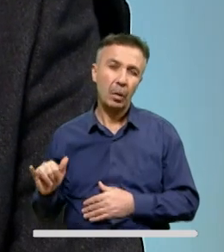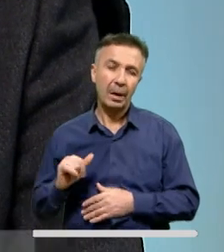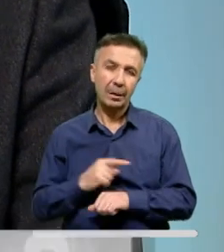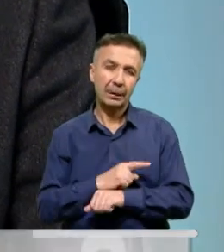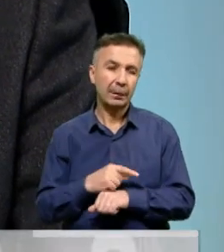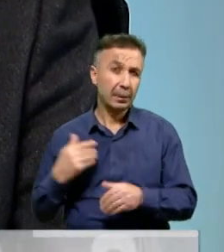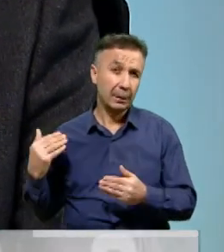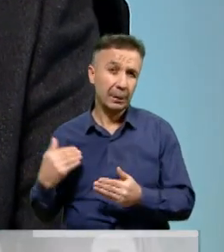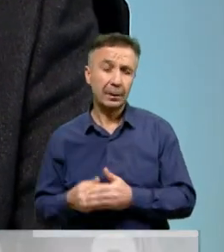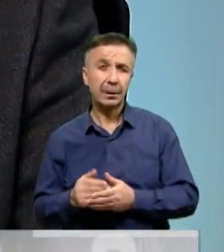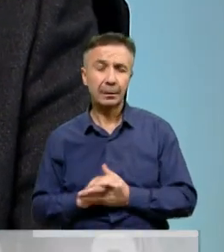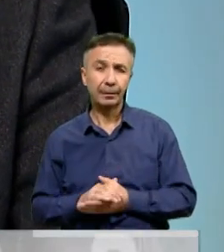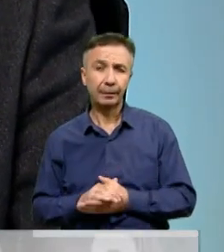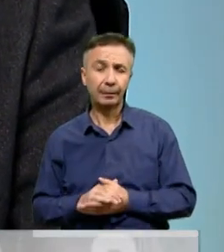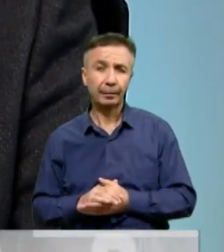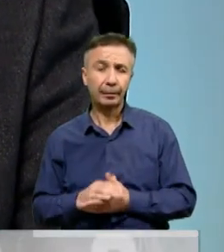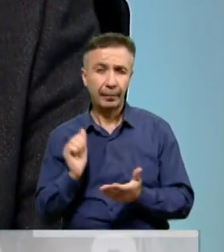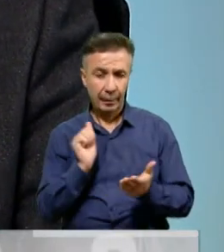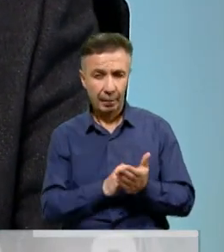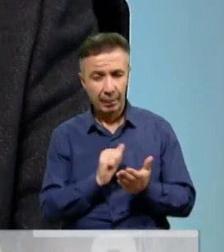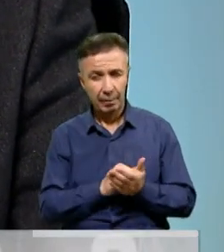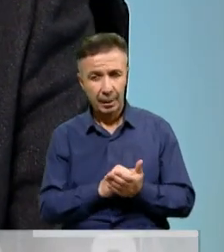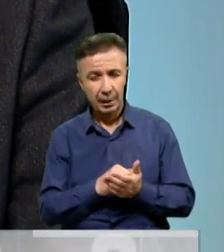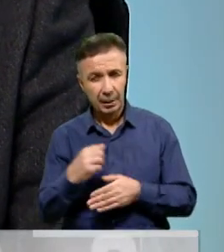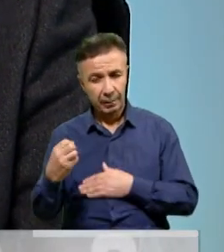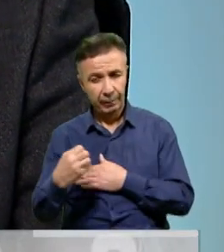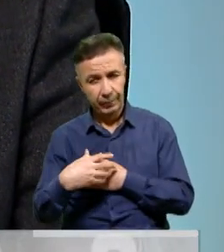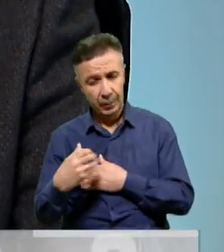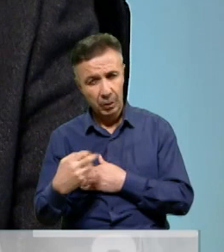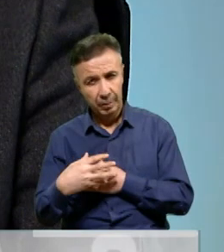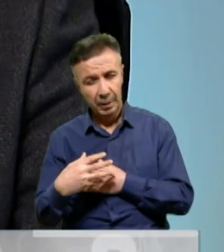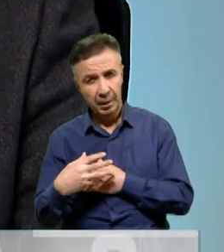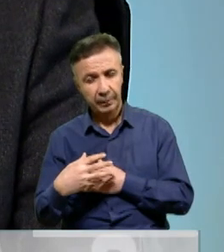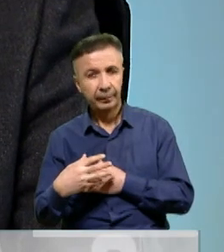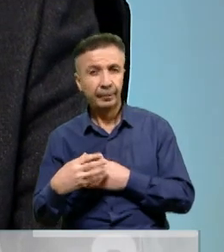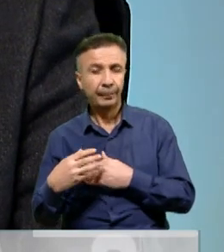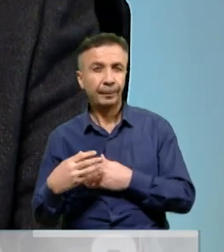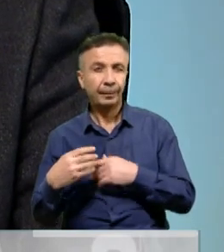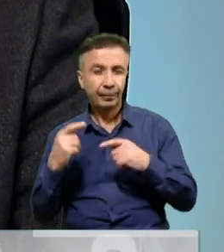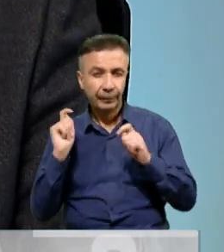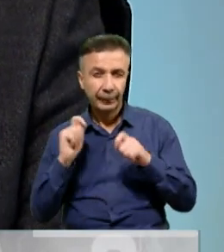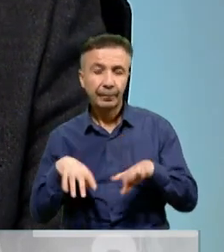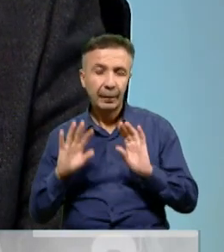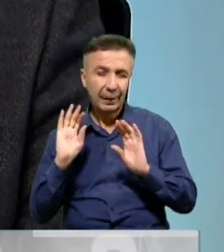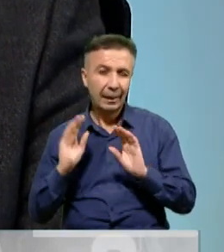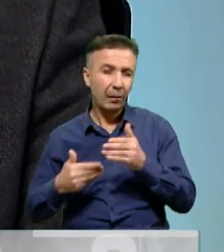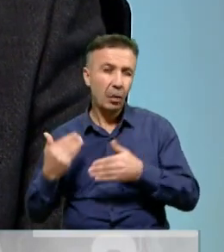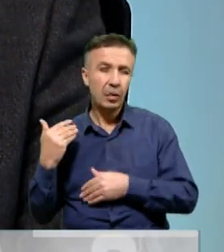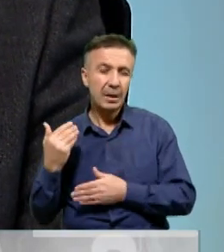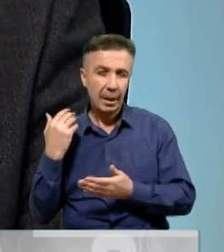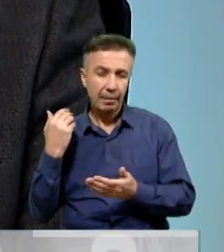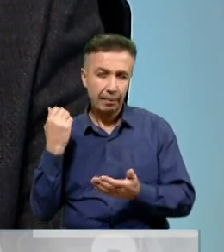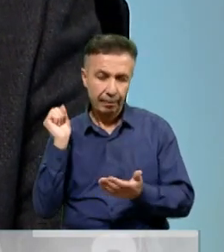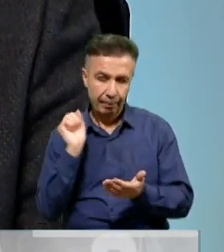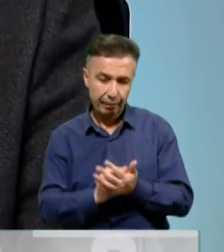işte matbaadan fotokopi makinesi icat edilmeden önce ya basılırdı ya